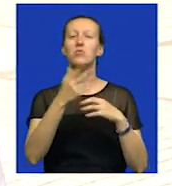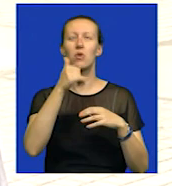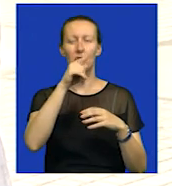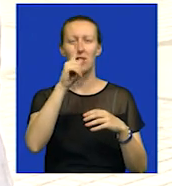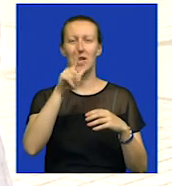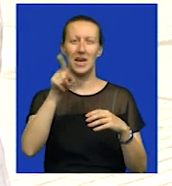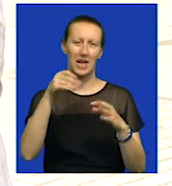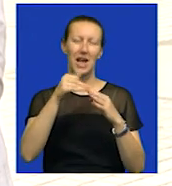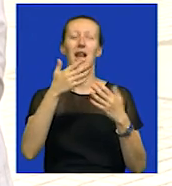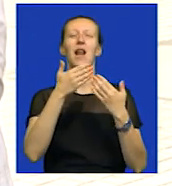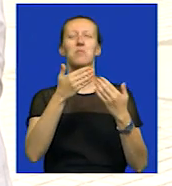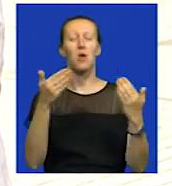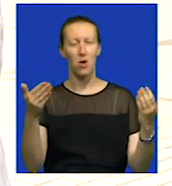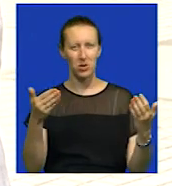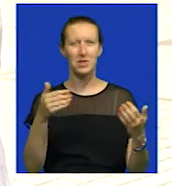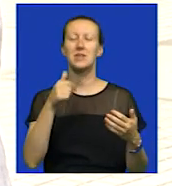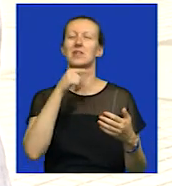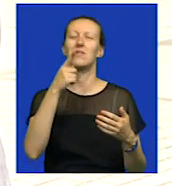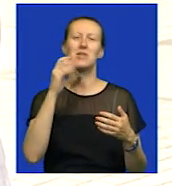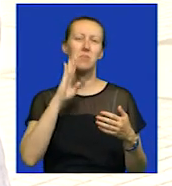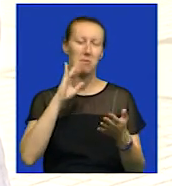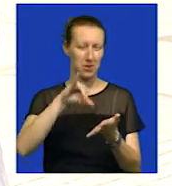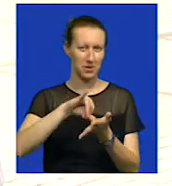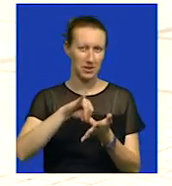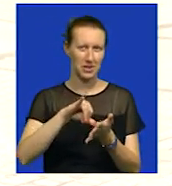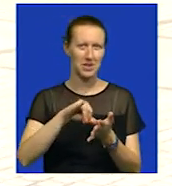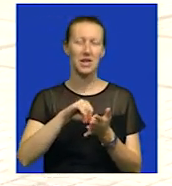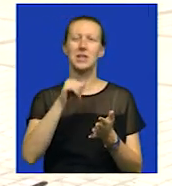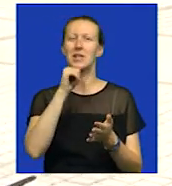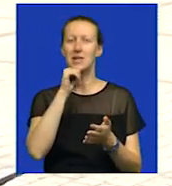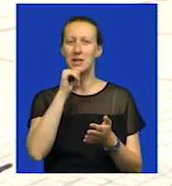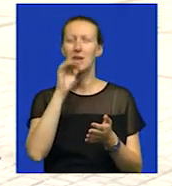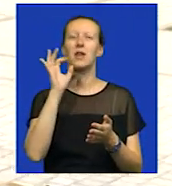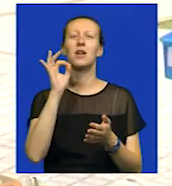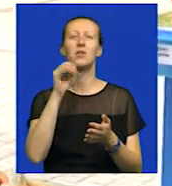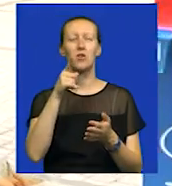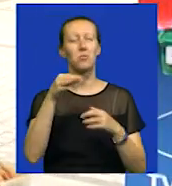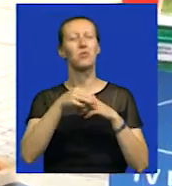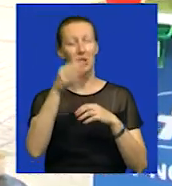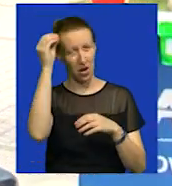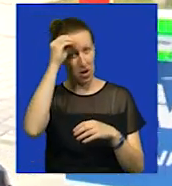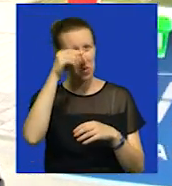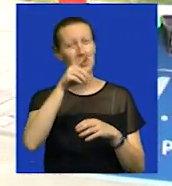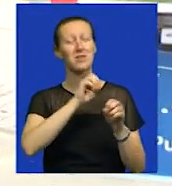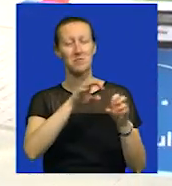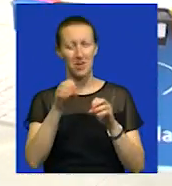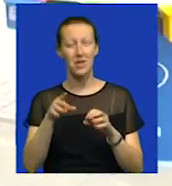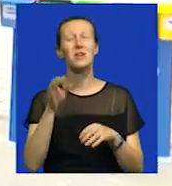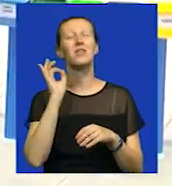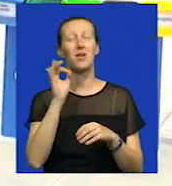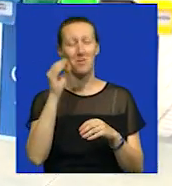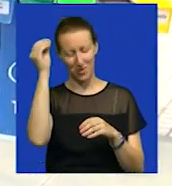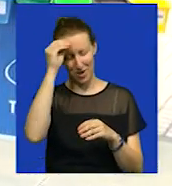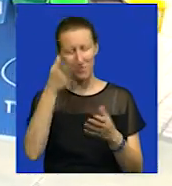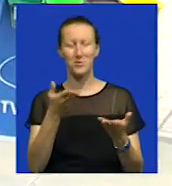Ilija. Ilija, jedan veliki pozdrav s Premanturske place i dobro vam se žena navadila po tiškovacan, jako